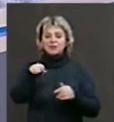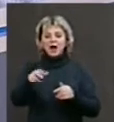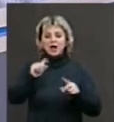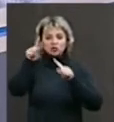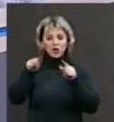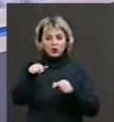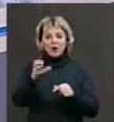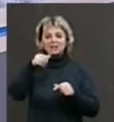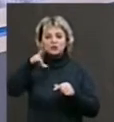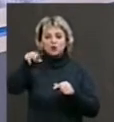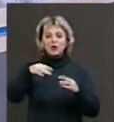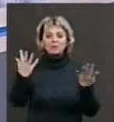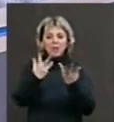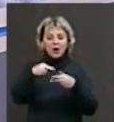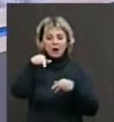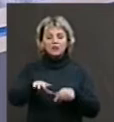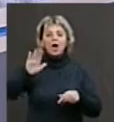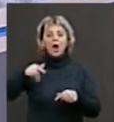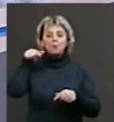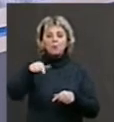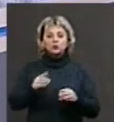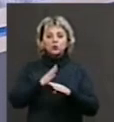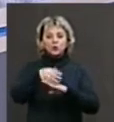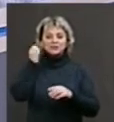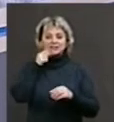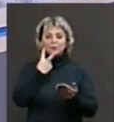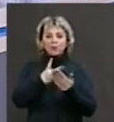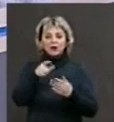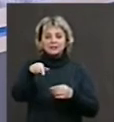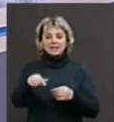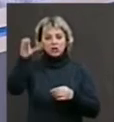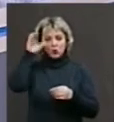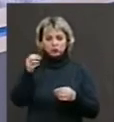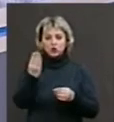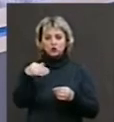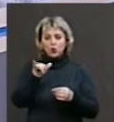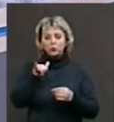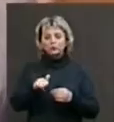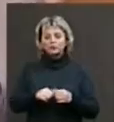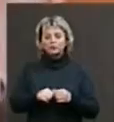астрономии, антропологии и механике. А затем гости из Москвы устроили научное шоу.